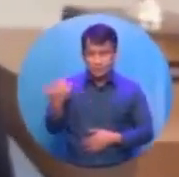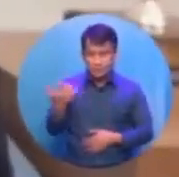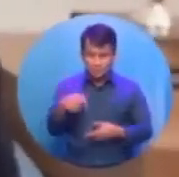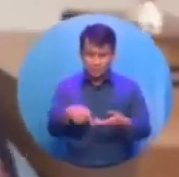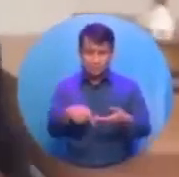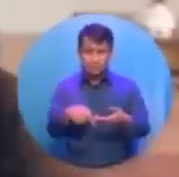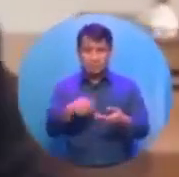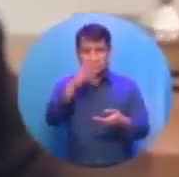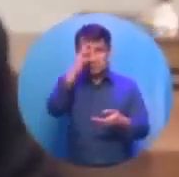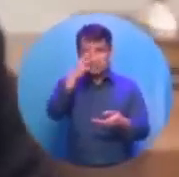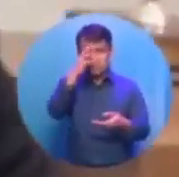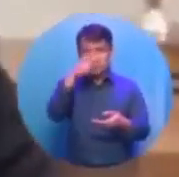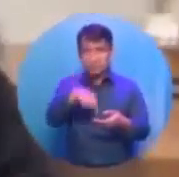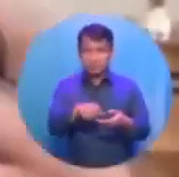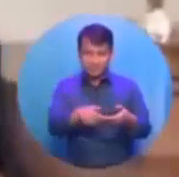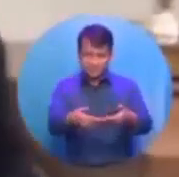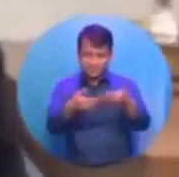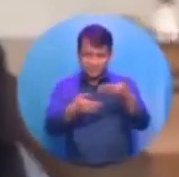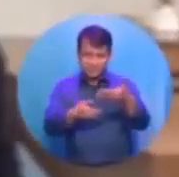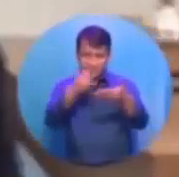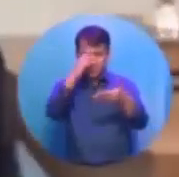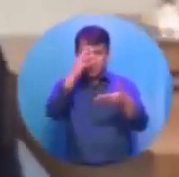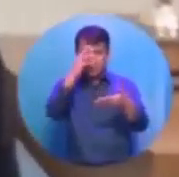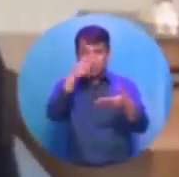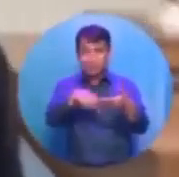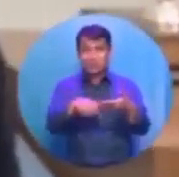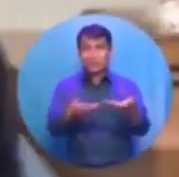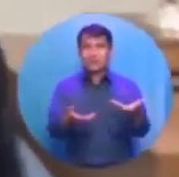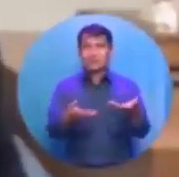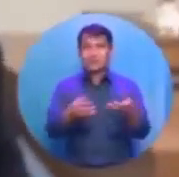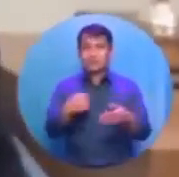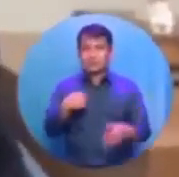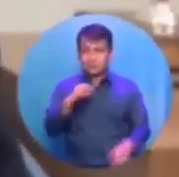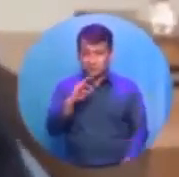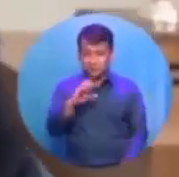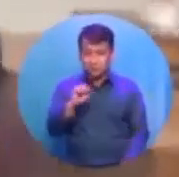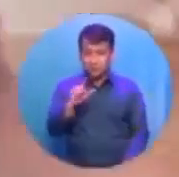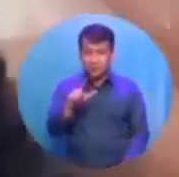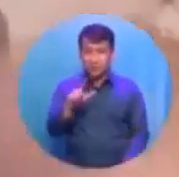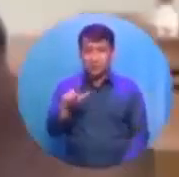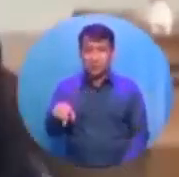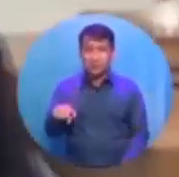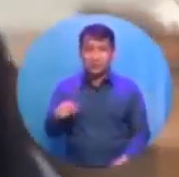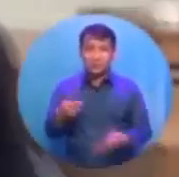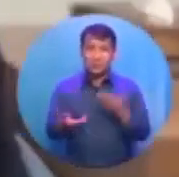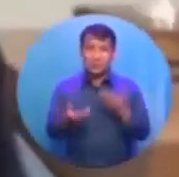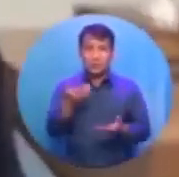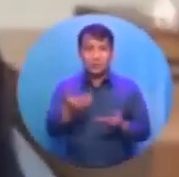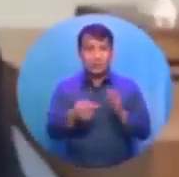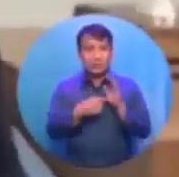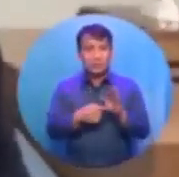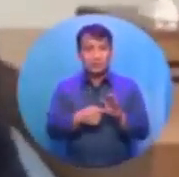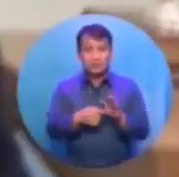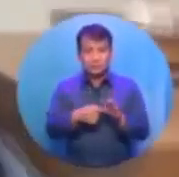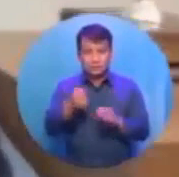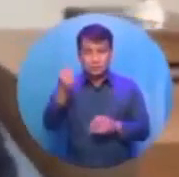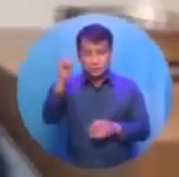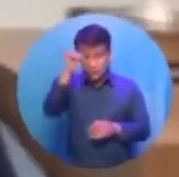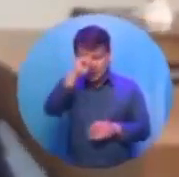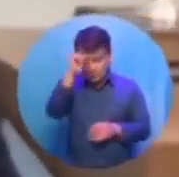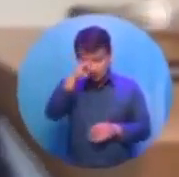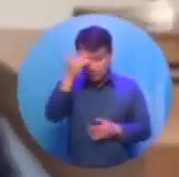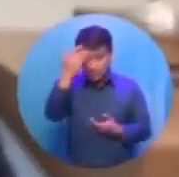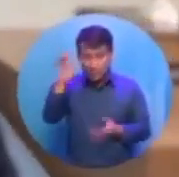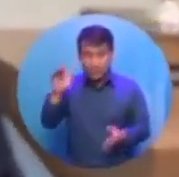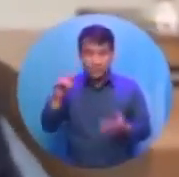aakalain ko is gawa-gawa lang nito. Kasi tandaan po natin si Rafi, no, ang fiscal kailangan maging ignorante siya. Kailangan niya lang intindihin kung ano yung